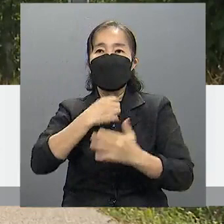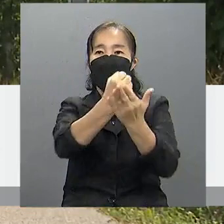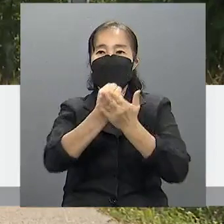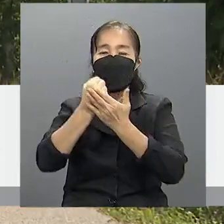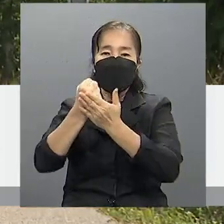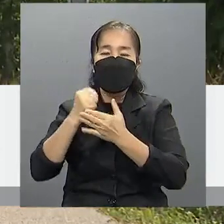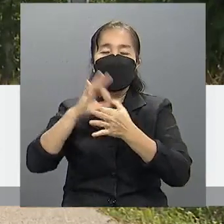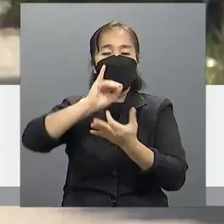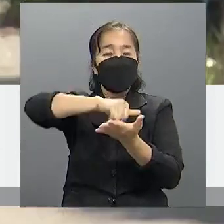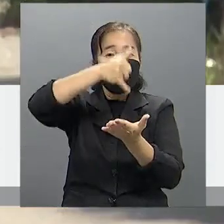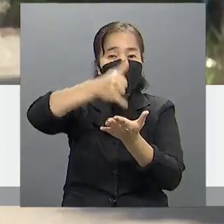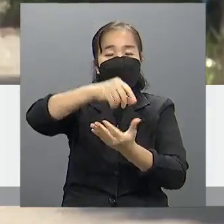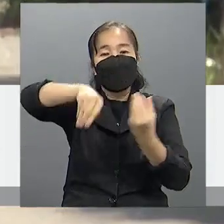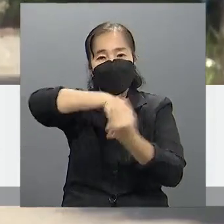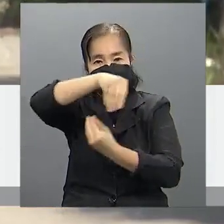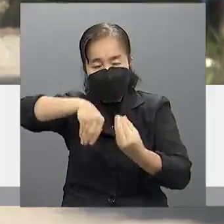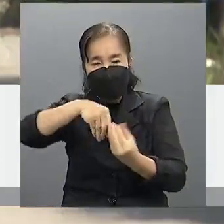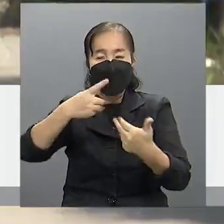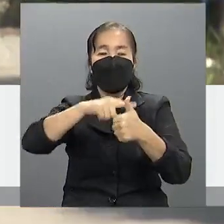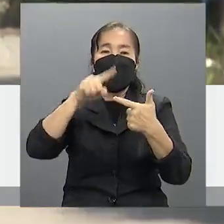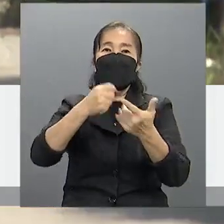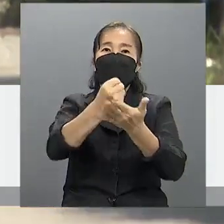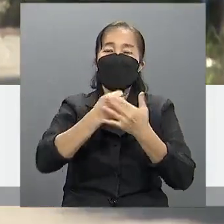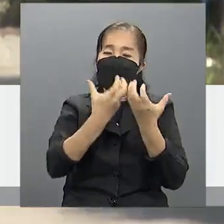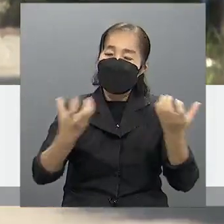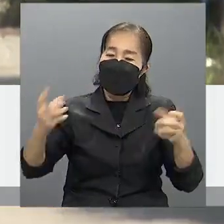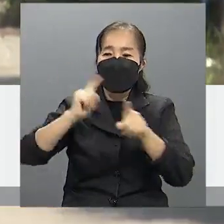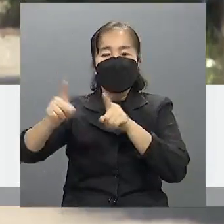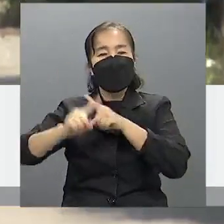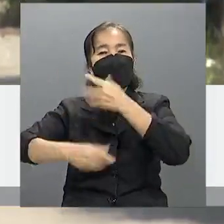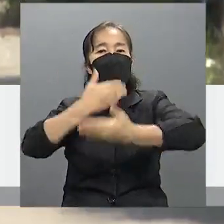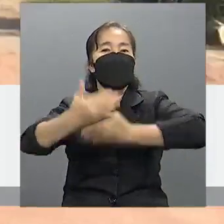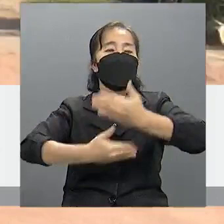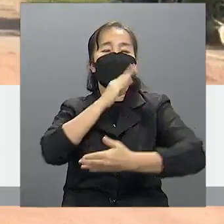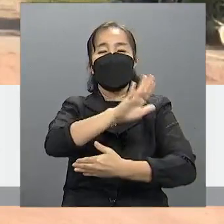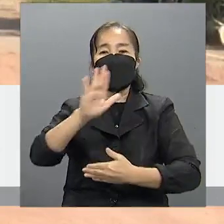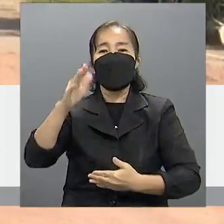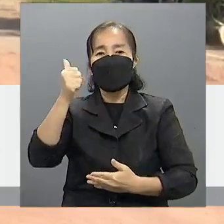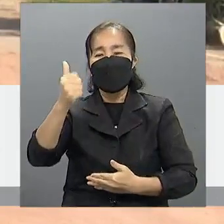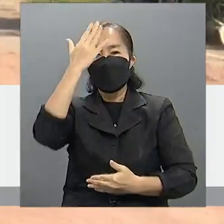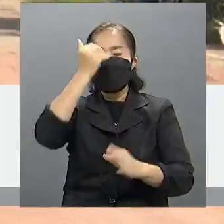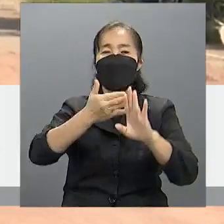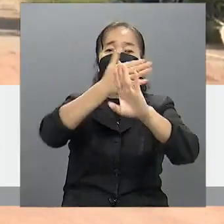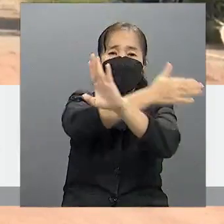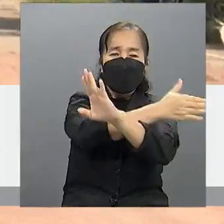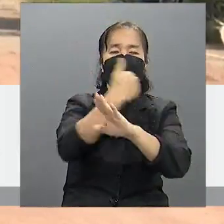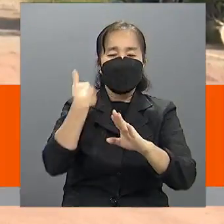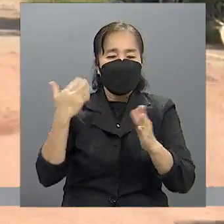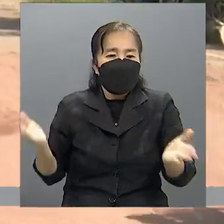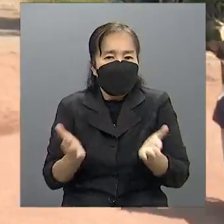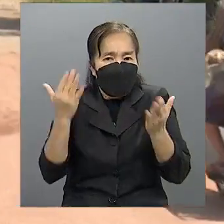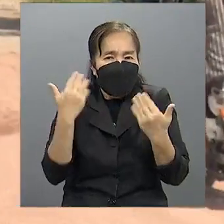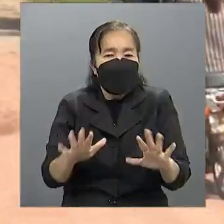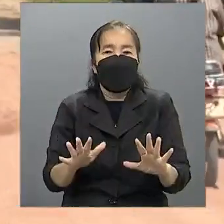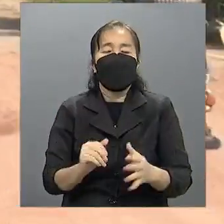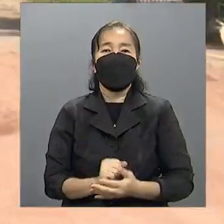จและช่วยหาตลาดเพื่อขายสินค้าให้กับชาวบ้านในพื้นที่หลังก่อนหน้านี้เคยมีการส่งเสริม เขาก็เอากลุ่ม